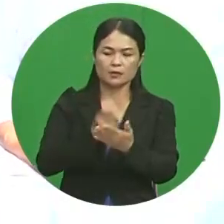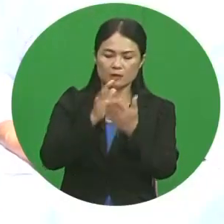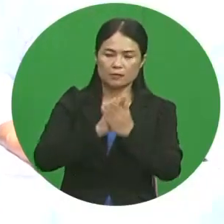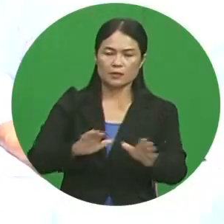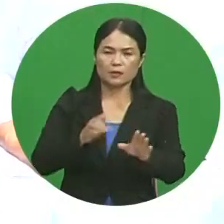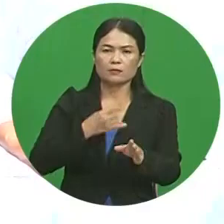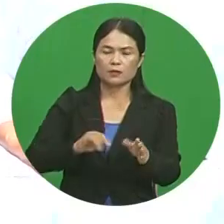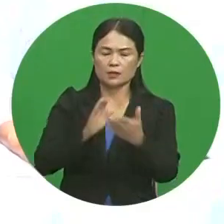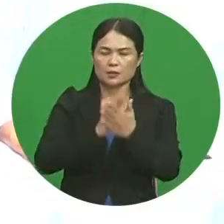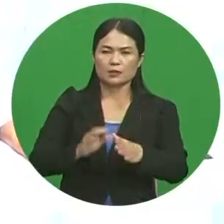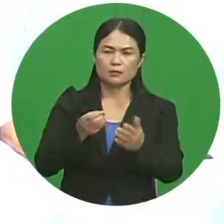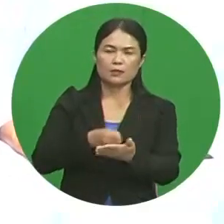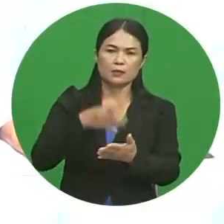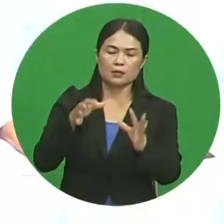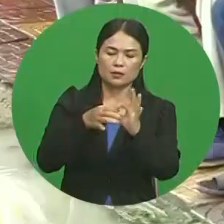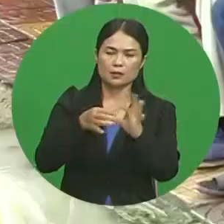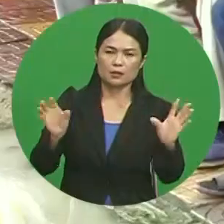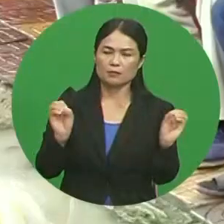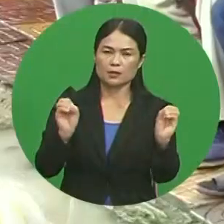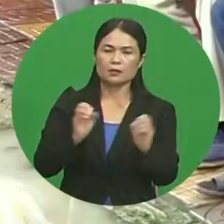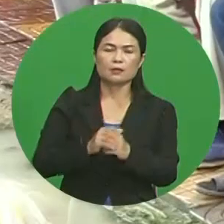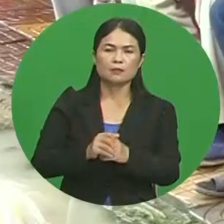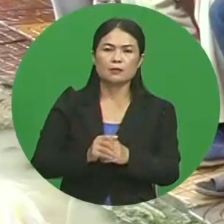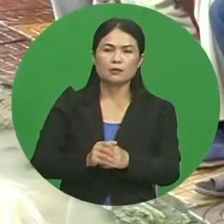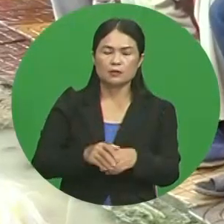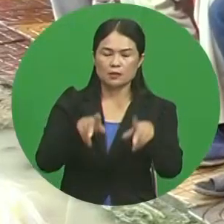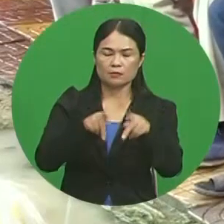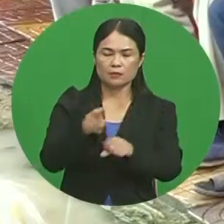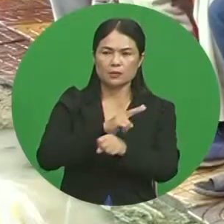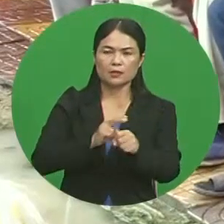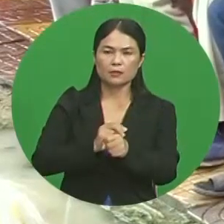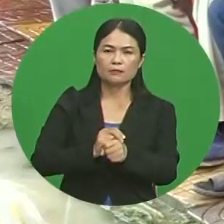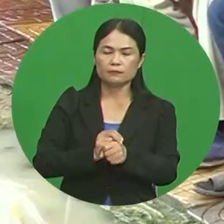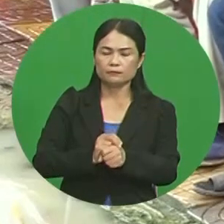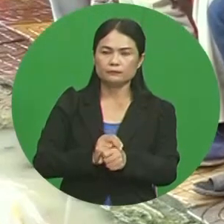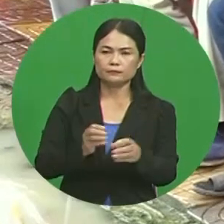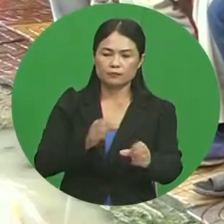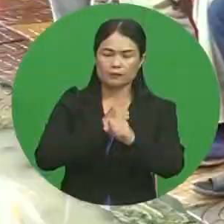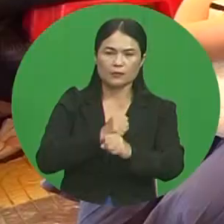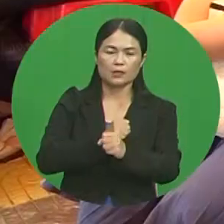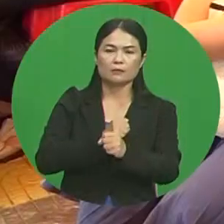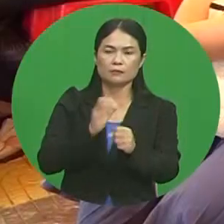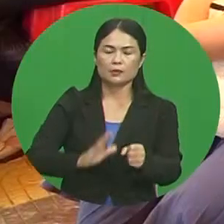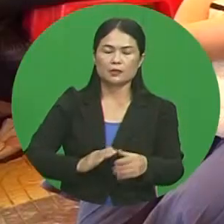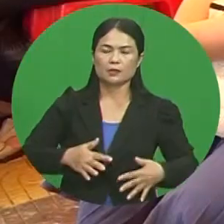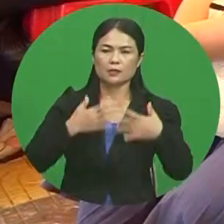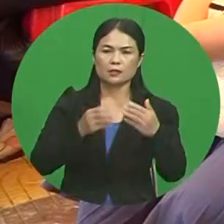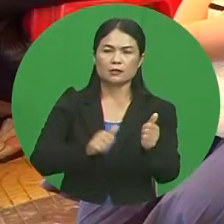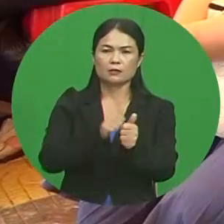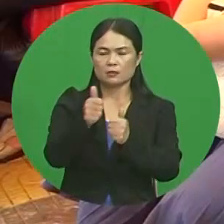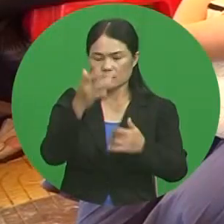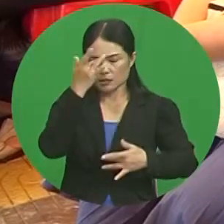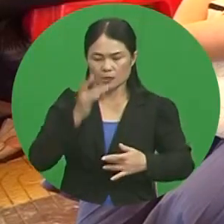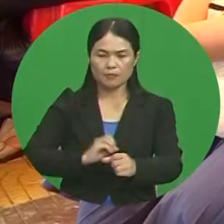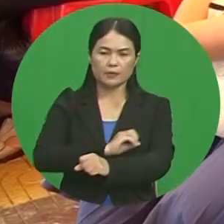ព្រោះសន្តិភាពមានតម្លៃមិនអាចកាត់ថ្លៃបានសម្រាប់មនុស្សជាតិលើពិភពលោកនឹងការពារសុខុមាលភាពជាឲ្យបានពីជំ